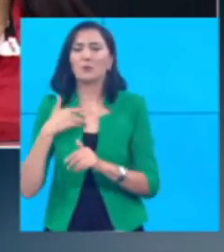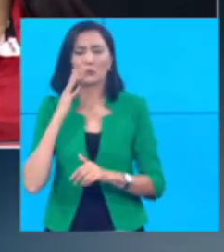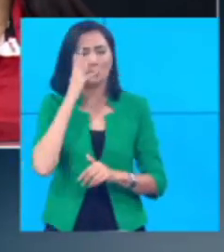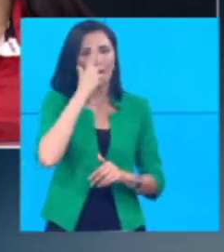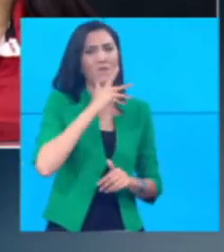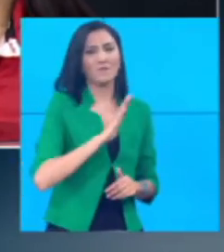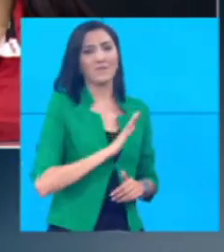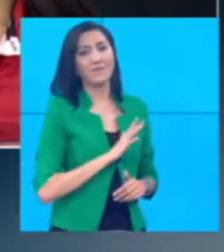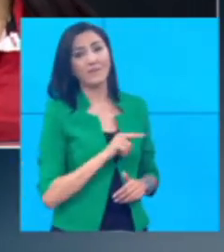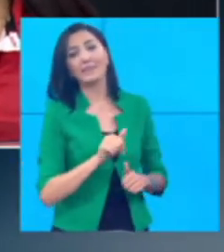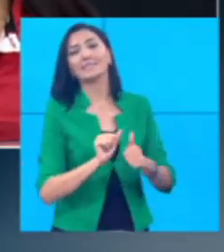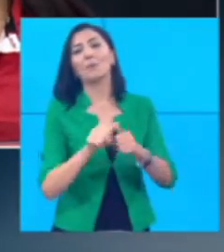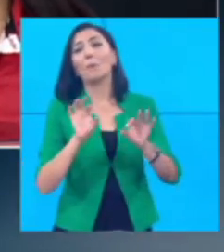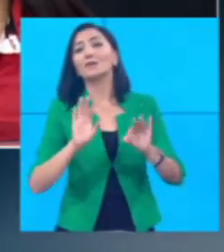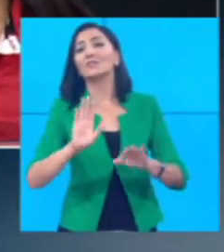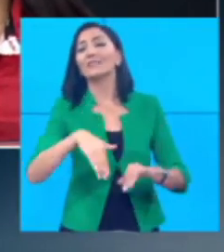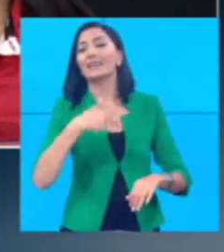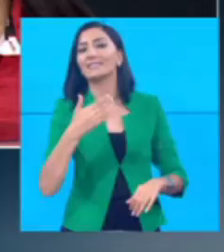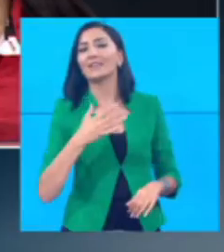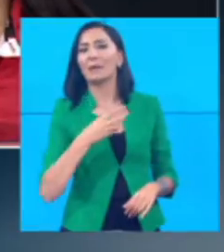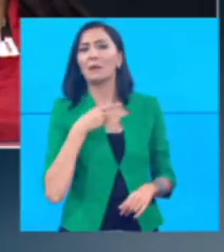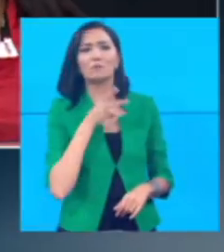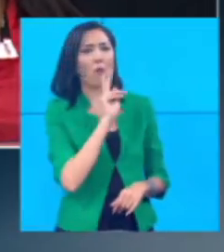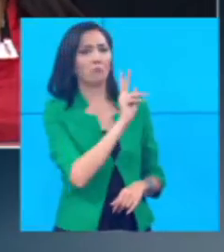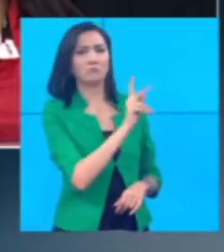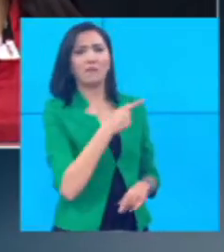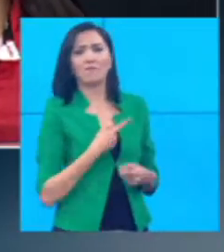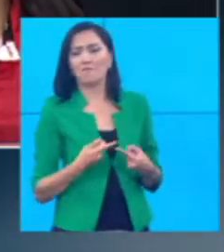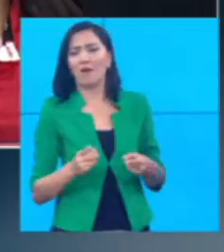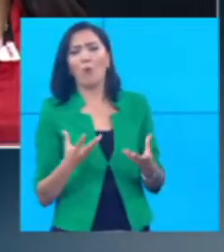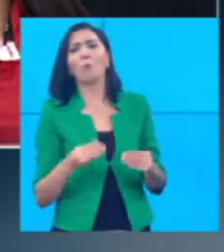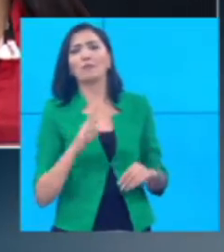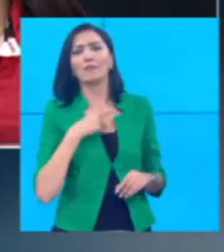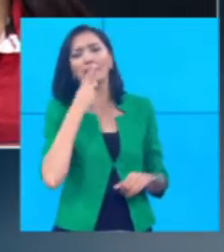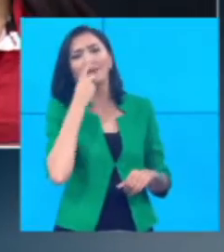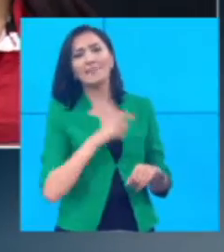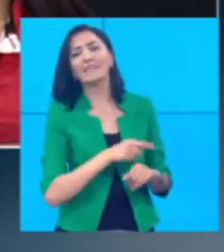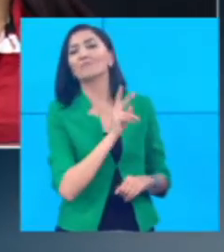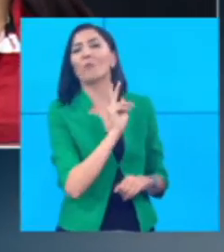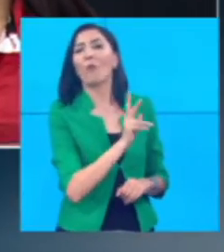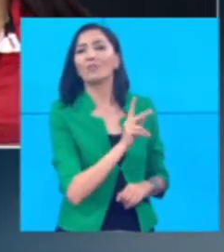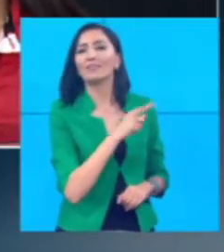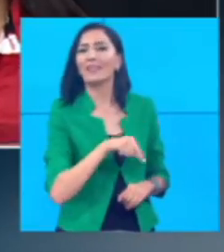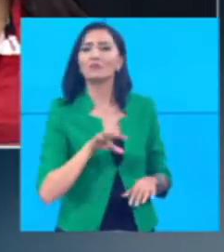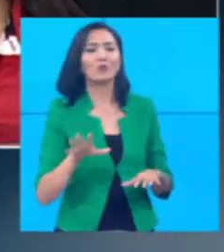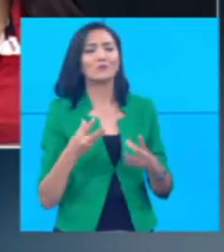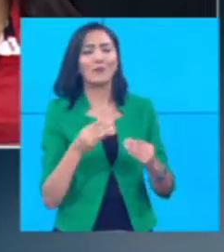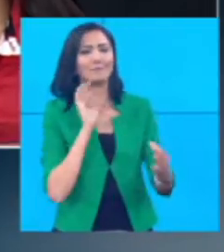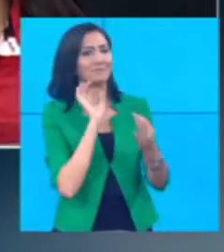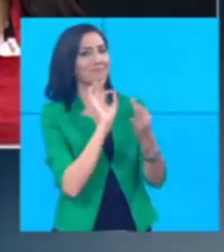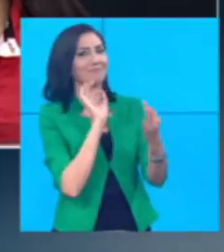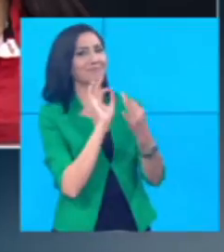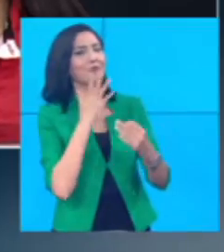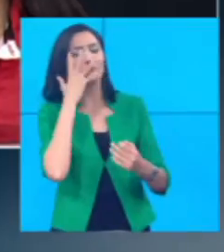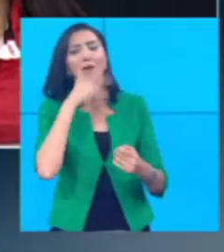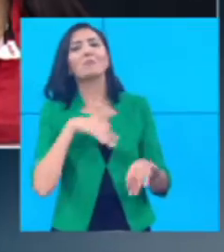kuramıyordum. Çekingen davranıyordum. Spora başladıktan sonra hani benim de onlardan bir farkım olmadığına inandım. Onlarla şu anda çok iyi